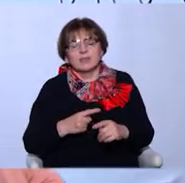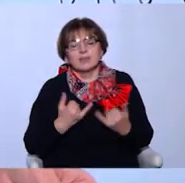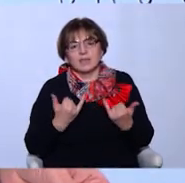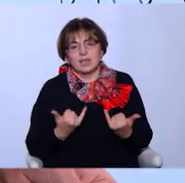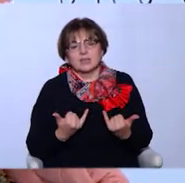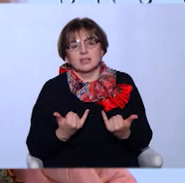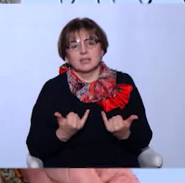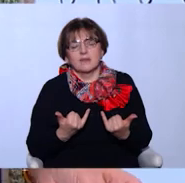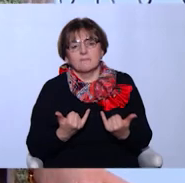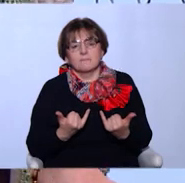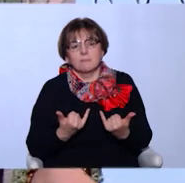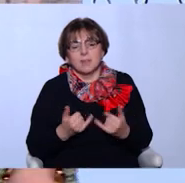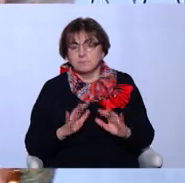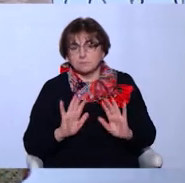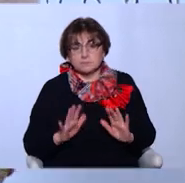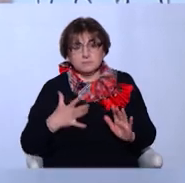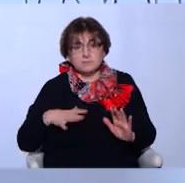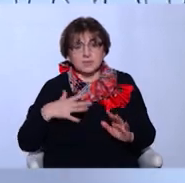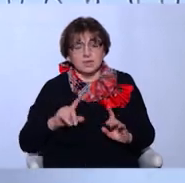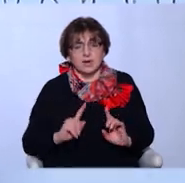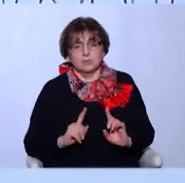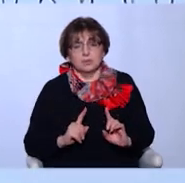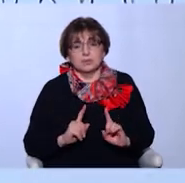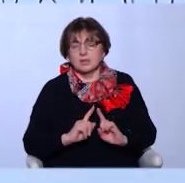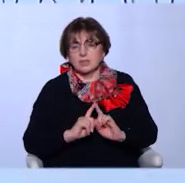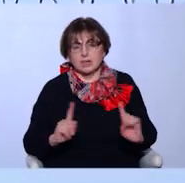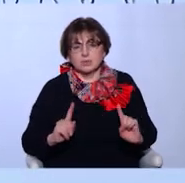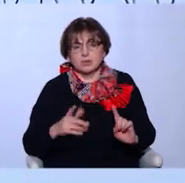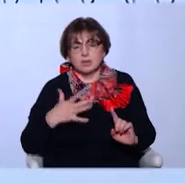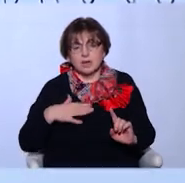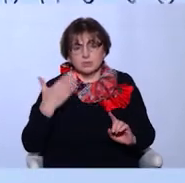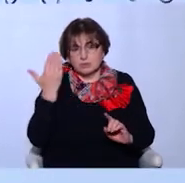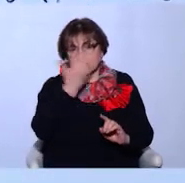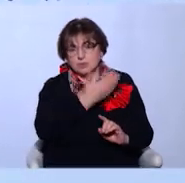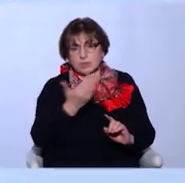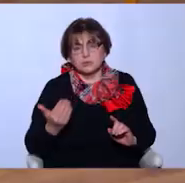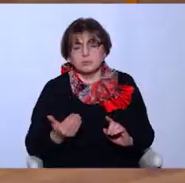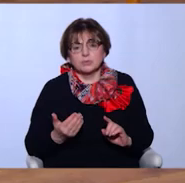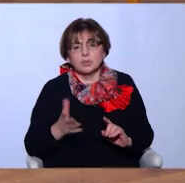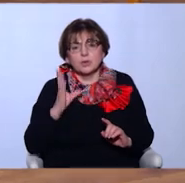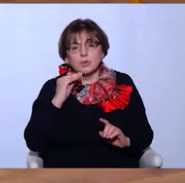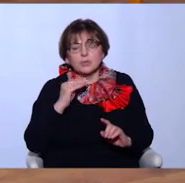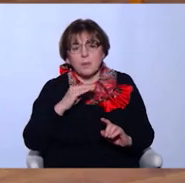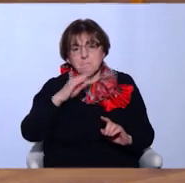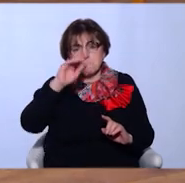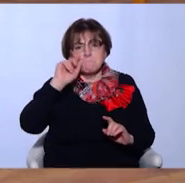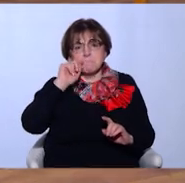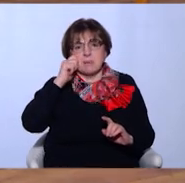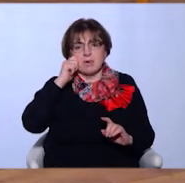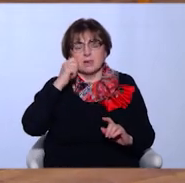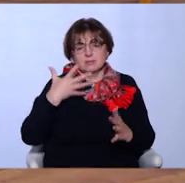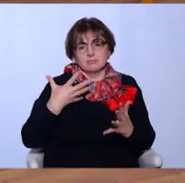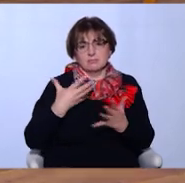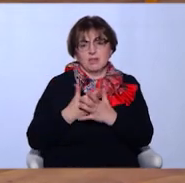დღესაც არა მხოლოდ ქართული მენტალობისთვის და განსაკუთრებით ქართული მენტალობისთვის როდესაც მამაკაცი თუნდაც